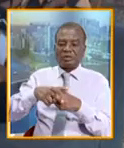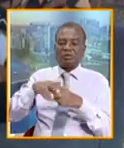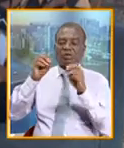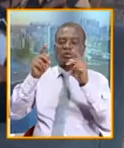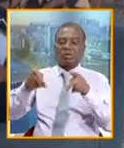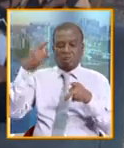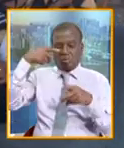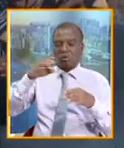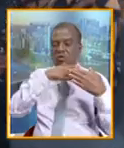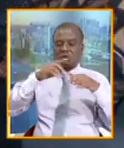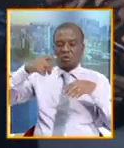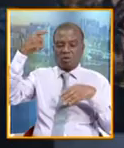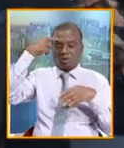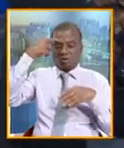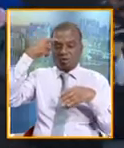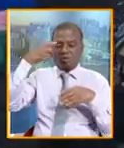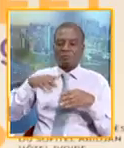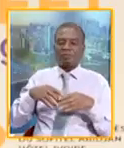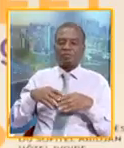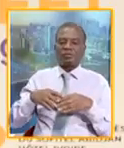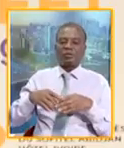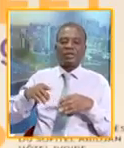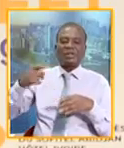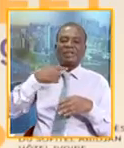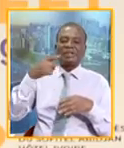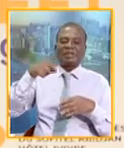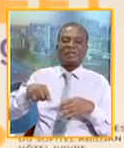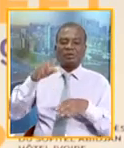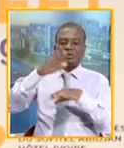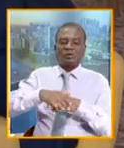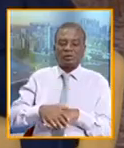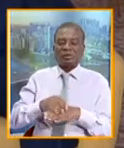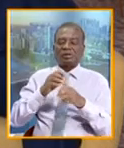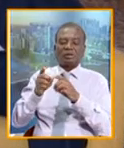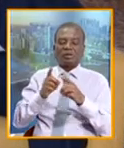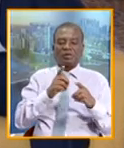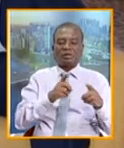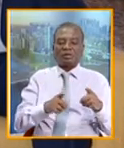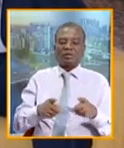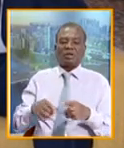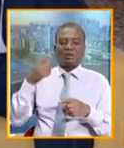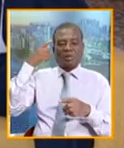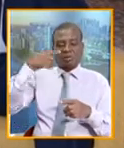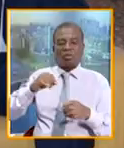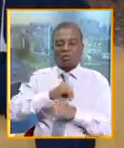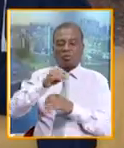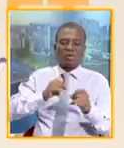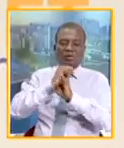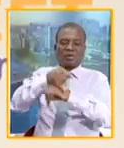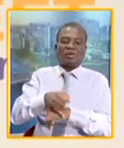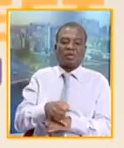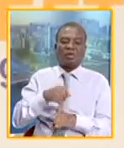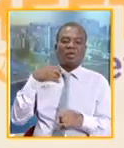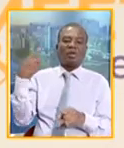opportunité pour le chef du gouvernement. Ahmed Bakayoko rassure sur les dispositions sécuritaires préalables à tout investissement. Il y a